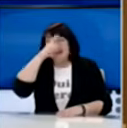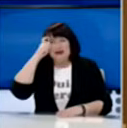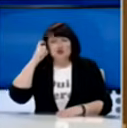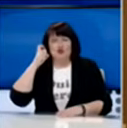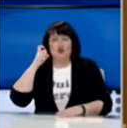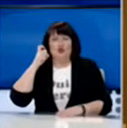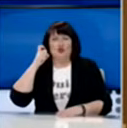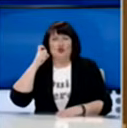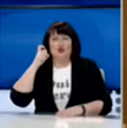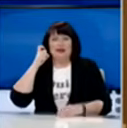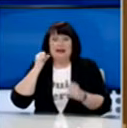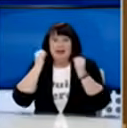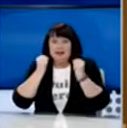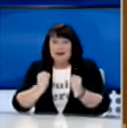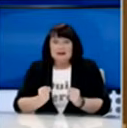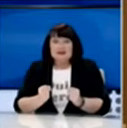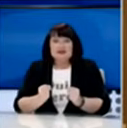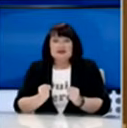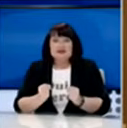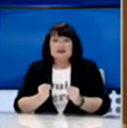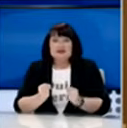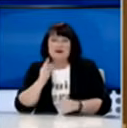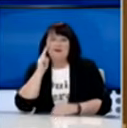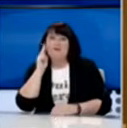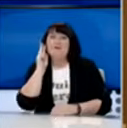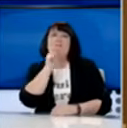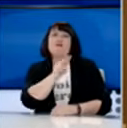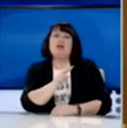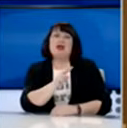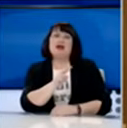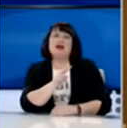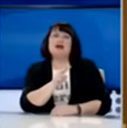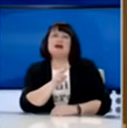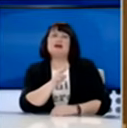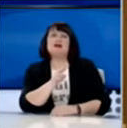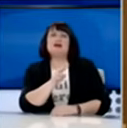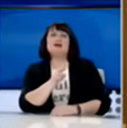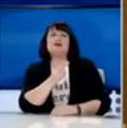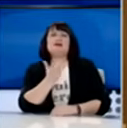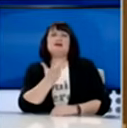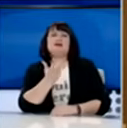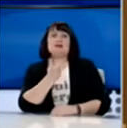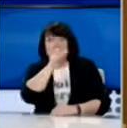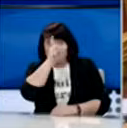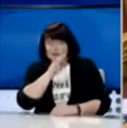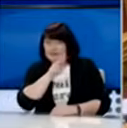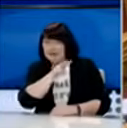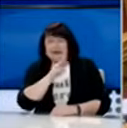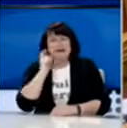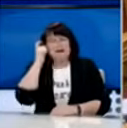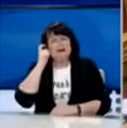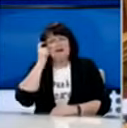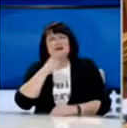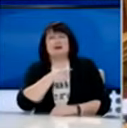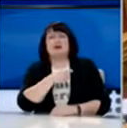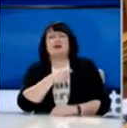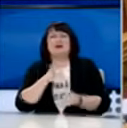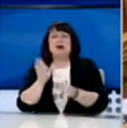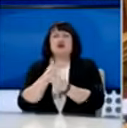δυσχερές σημείο να είναι ορατό, κύριε Μητσοτάκη, αυτό που σκέφτεστε σε